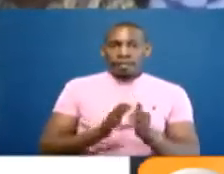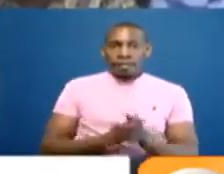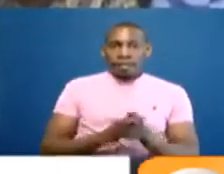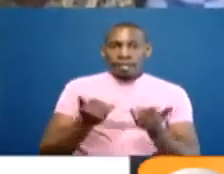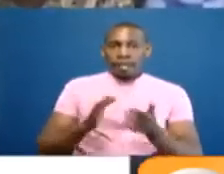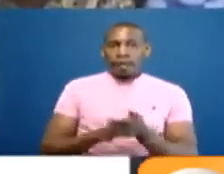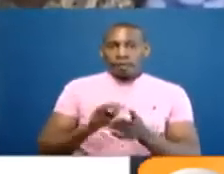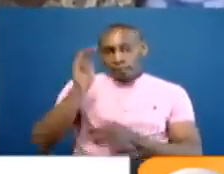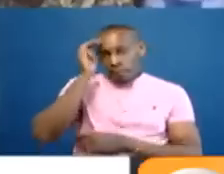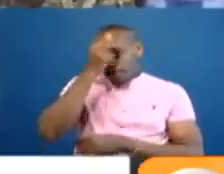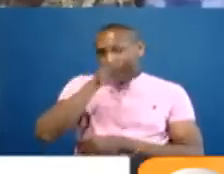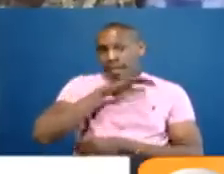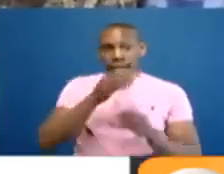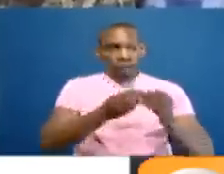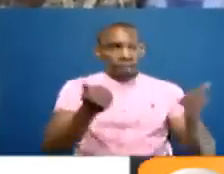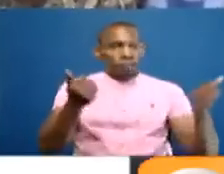atakayemaliza ni Martha na Rao.